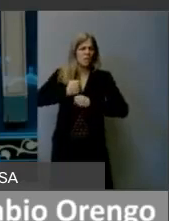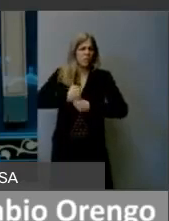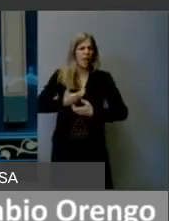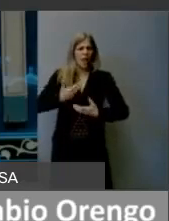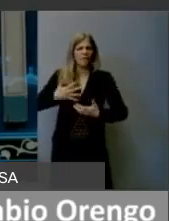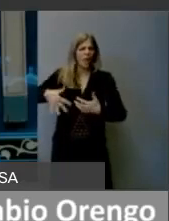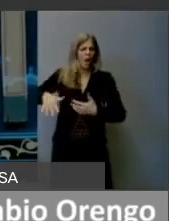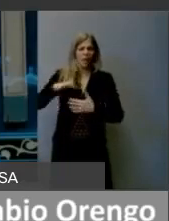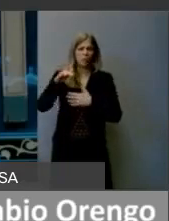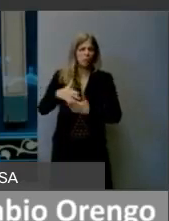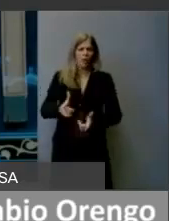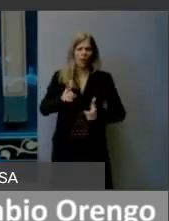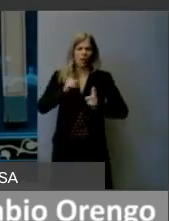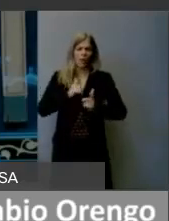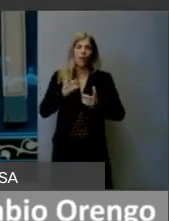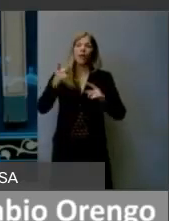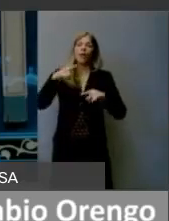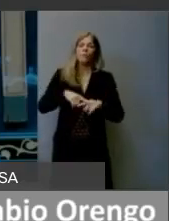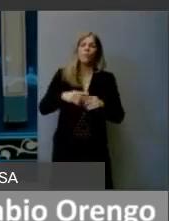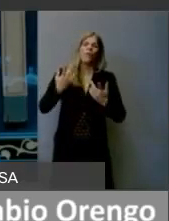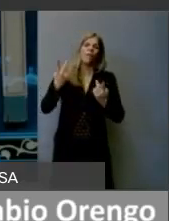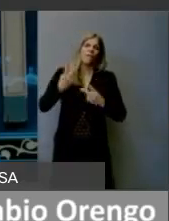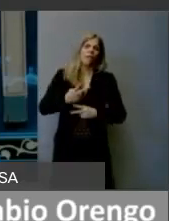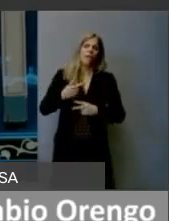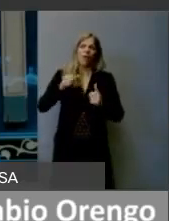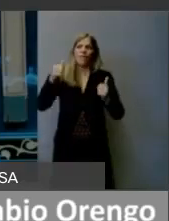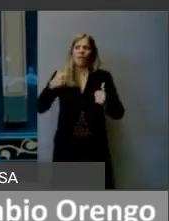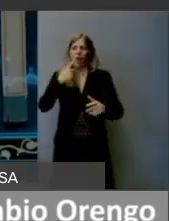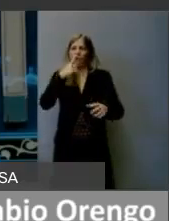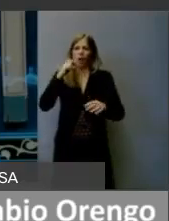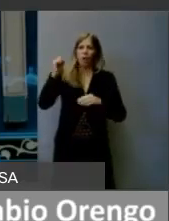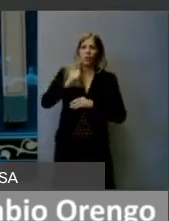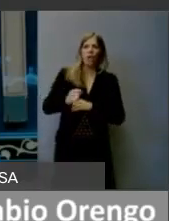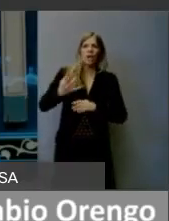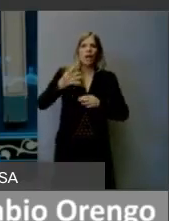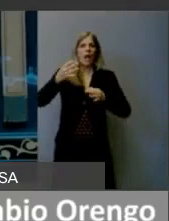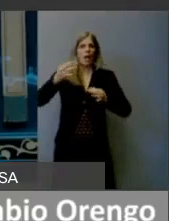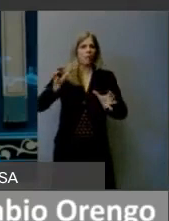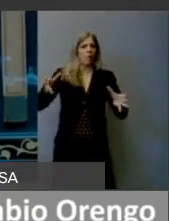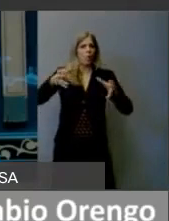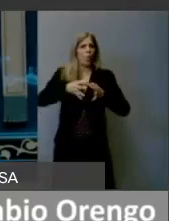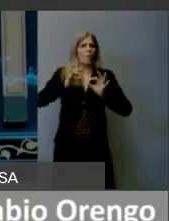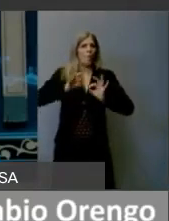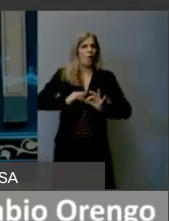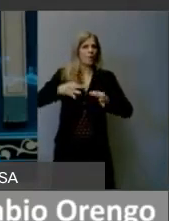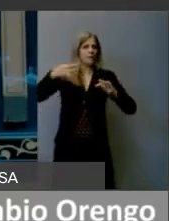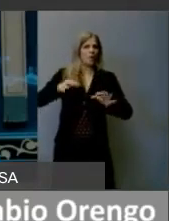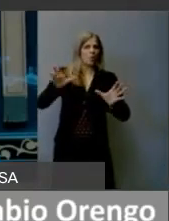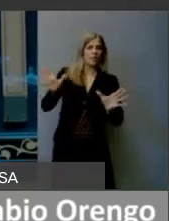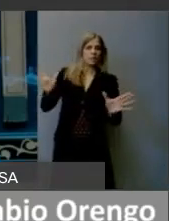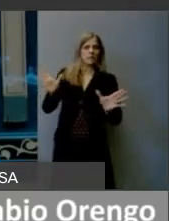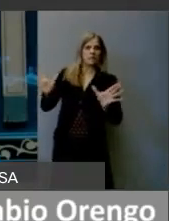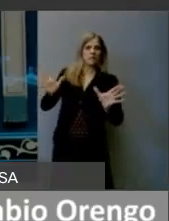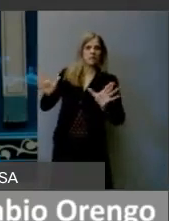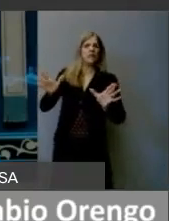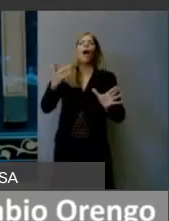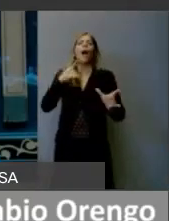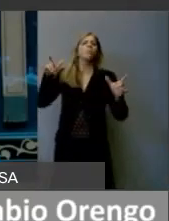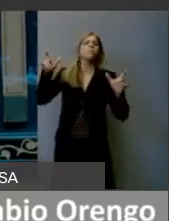conto altresì che ogni forma di dissenso è stata eliminata dalla sicurezza impedendo qualsiasi possibilità di libertà di